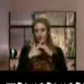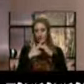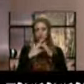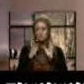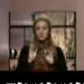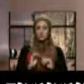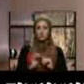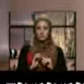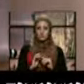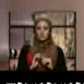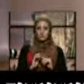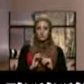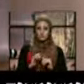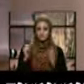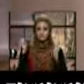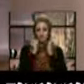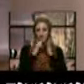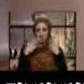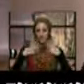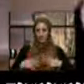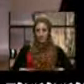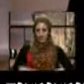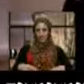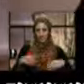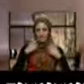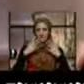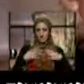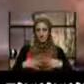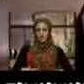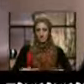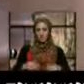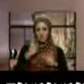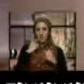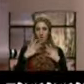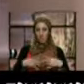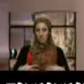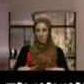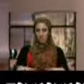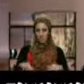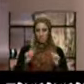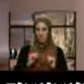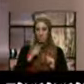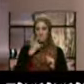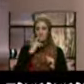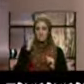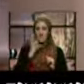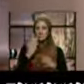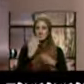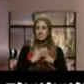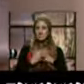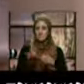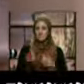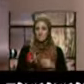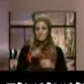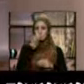ذكر اسماء الرجل بتاع بيوت الازياء ده مثلا فلان او فلان انا داخل في الجحر ده وداخل احنا وراه. طب ليه هو كده؟ حذو